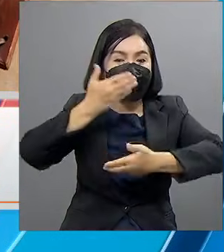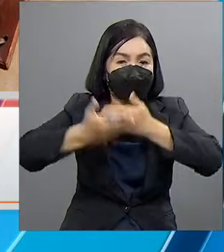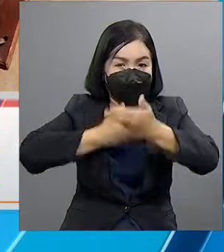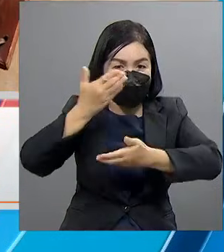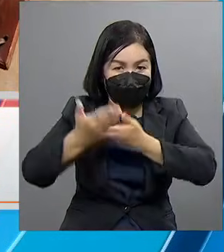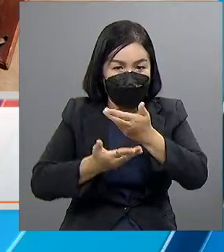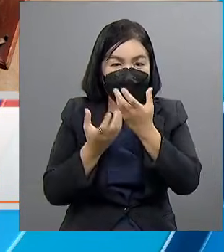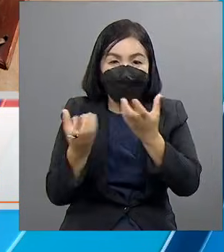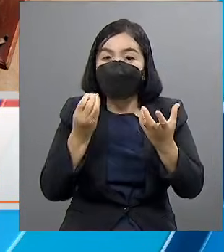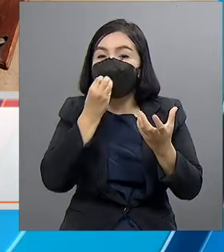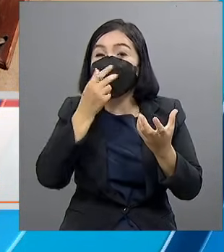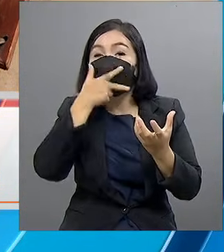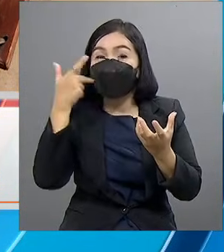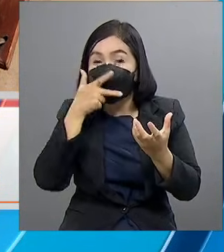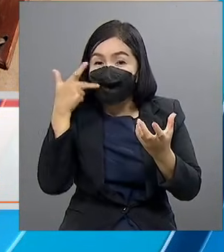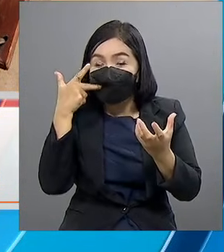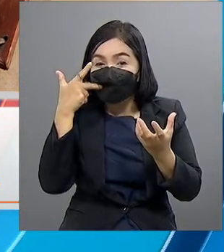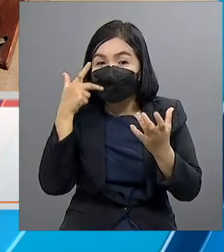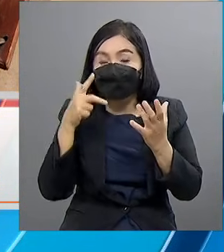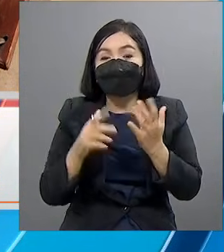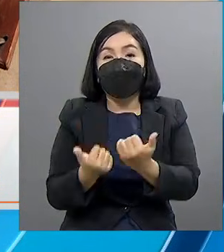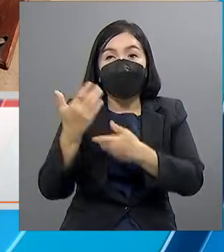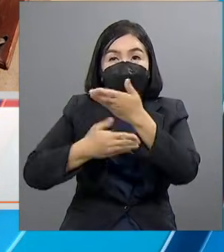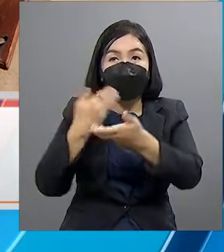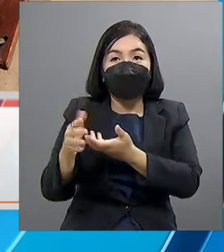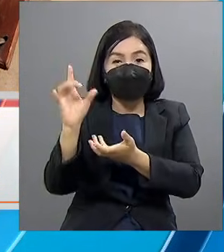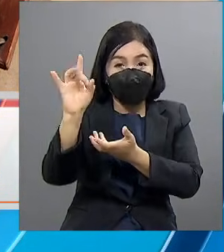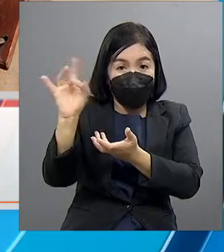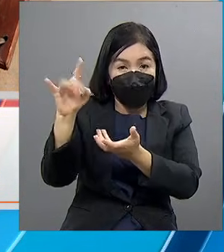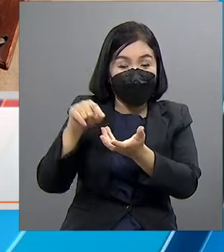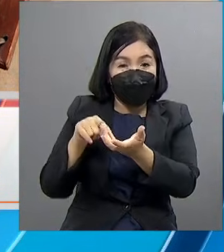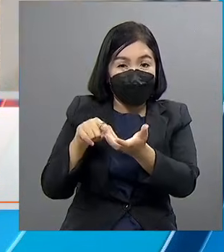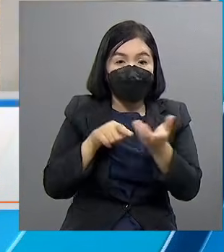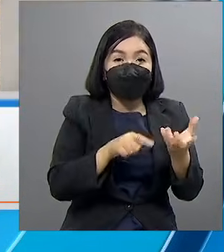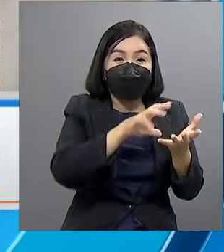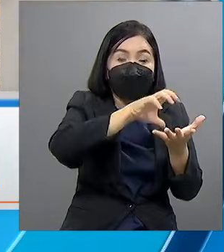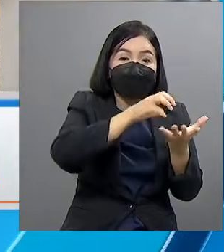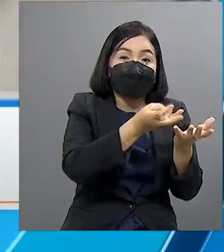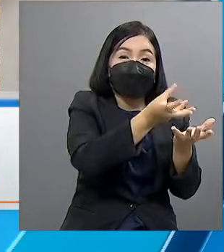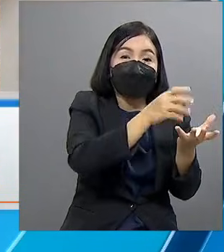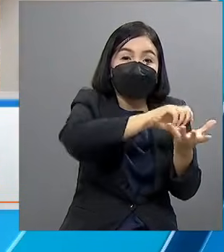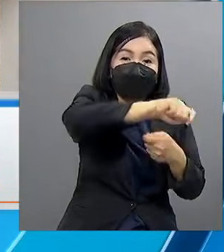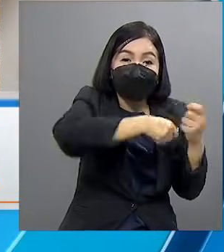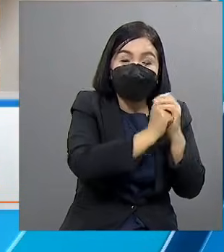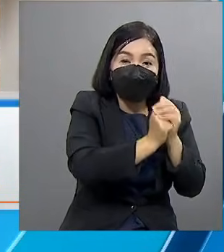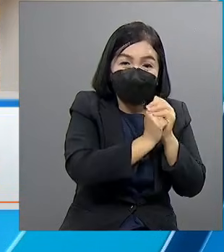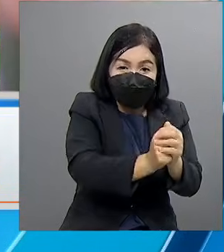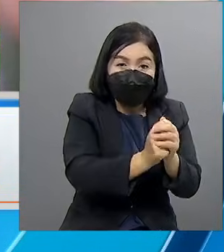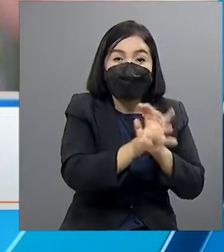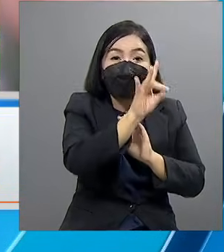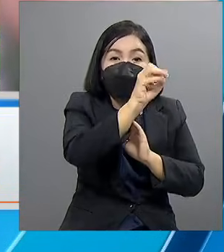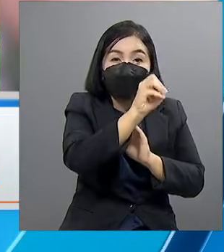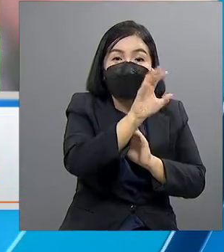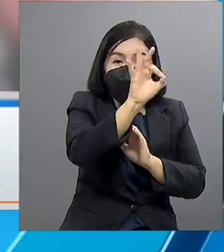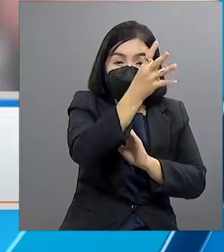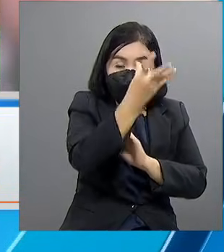เปียละวา100บาทนะคะแล้วก็ตัวบะจ่างเนี่ย89บาทลดเหลือ69บาทค่ะ แล้ว